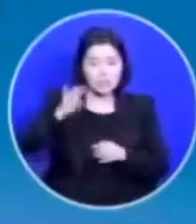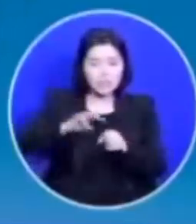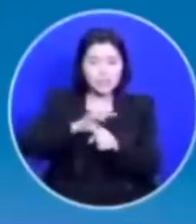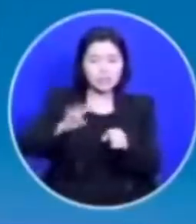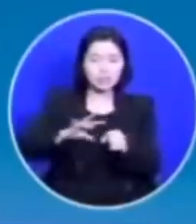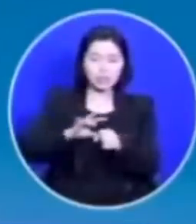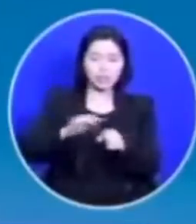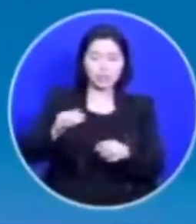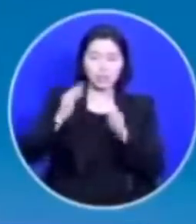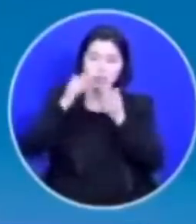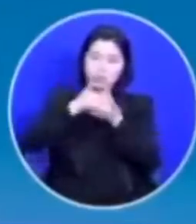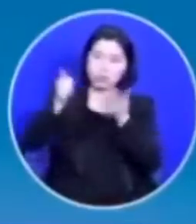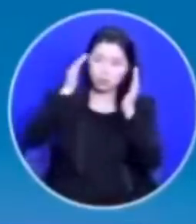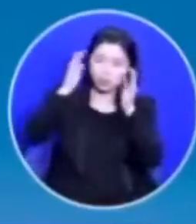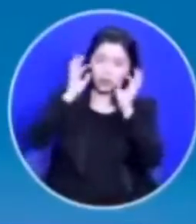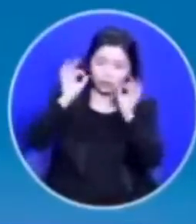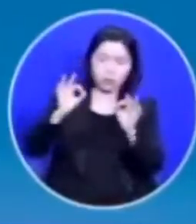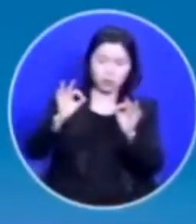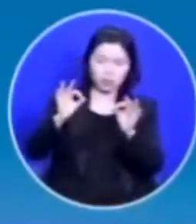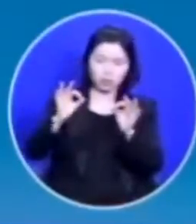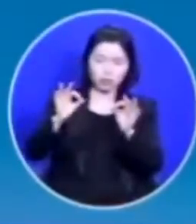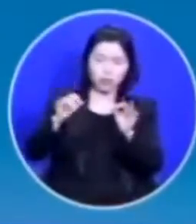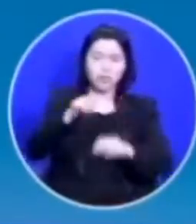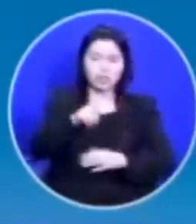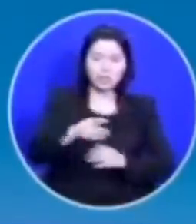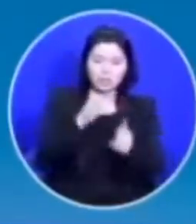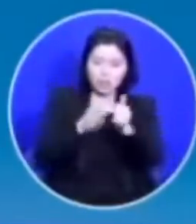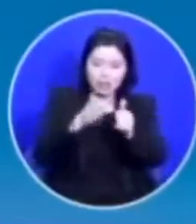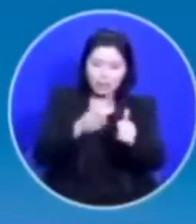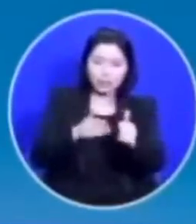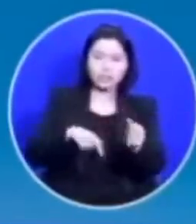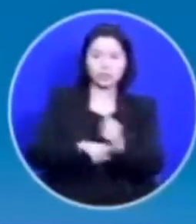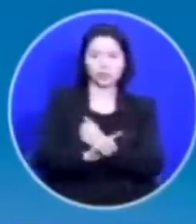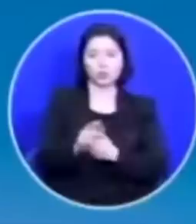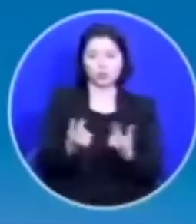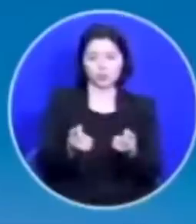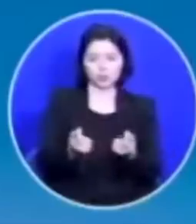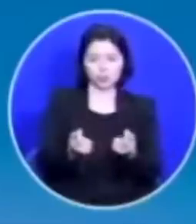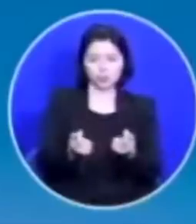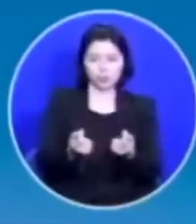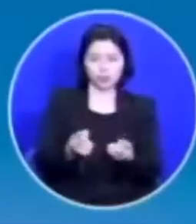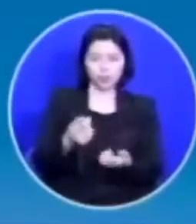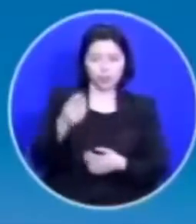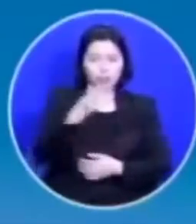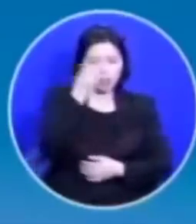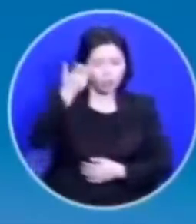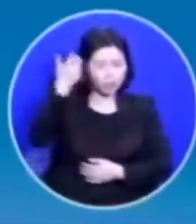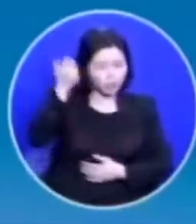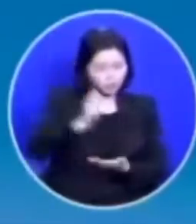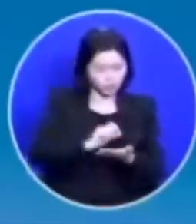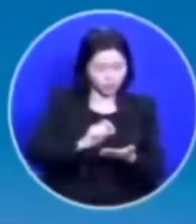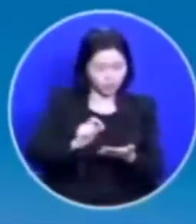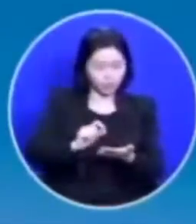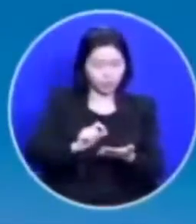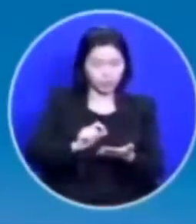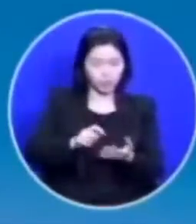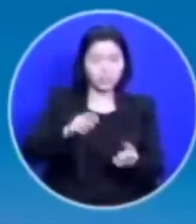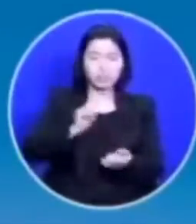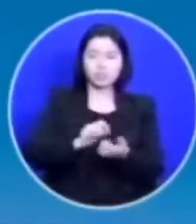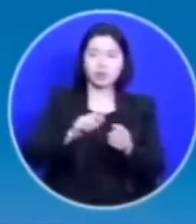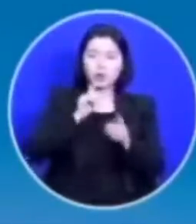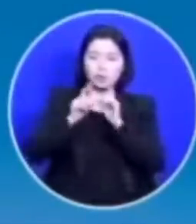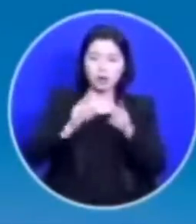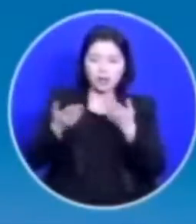바라보는 삶을 살도록 그렇게 권해 드리는 겁니다 용서 의 기를 쓰 시 라는 것도 그 까닭입니다